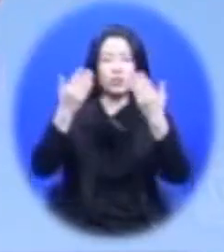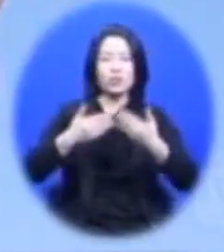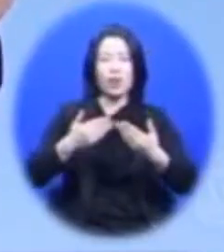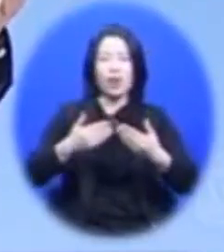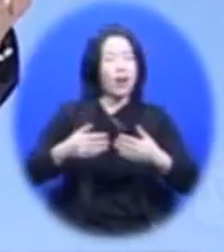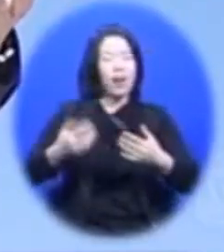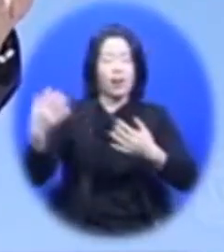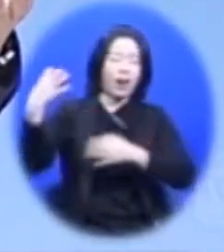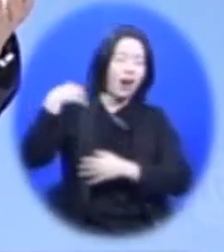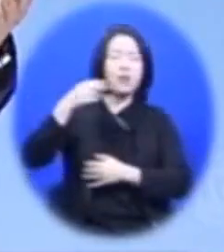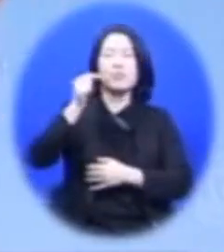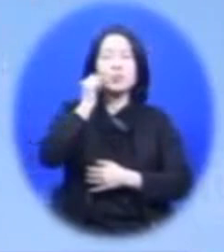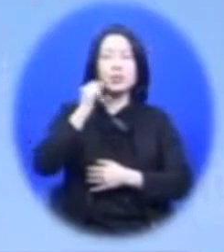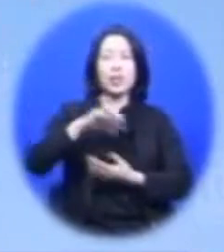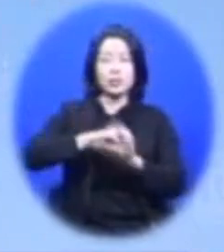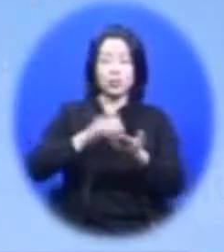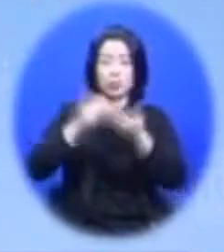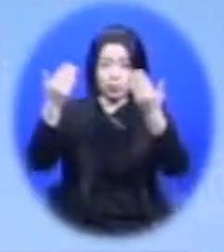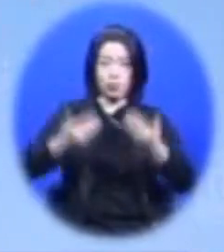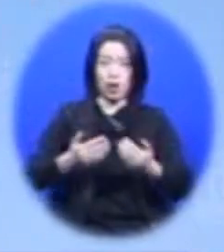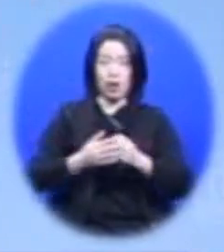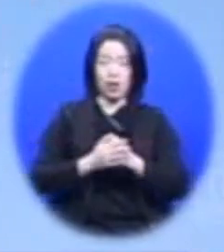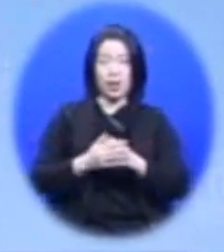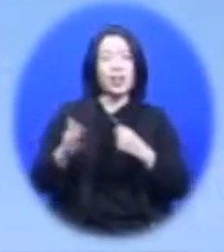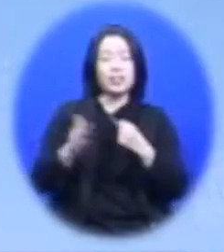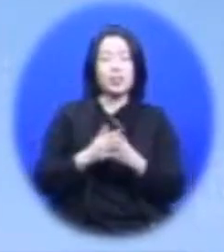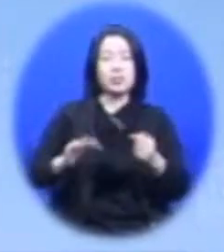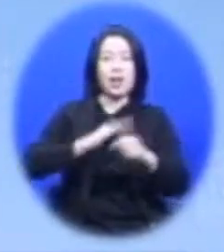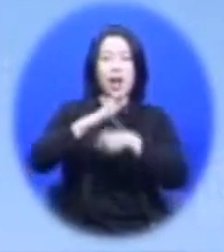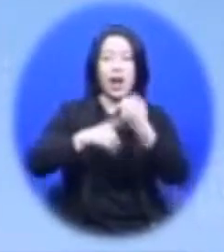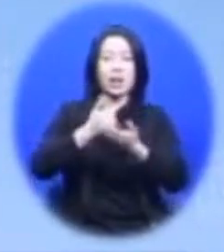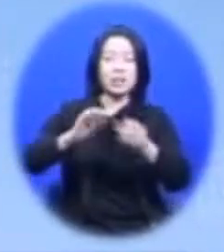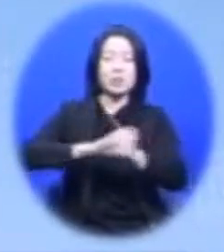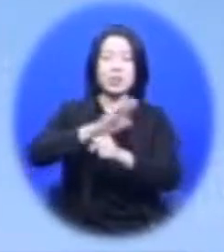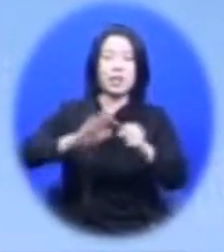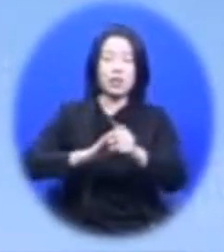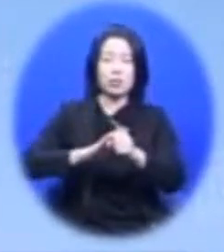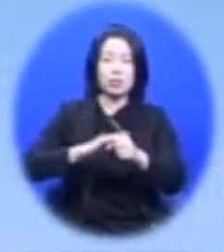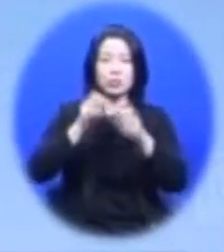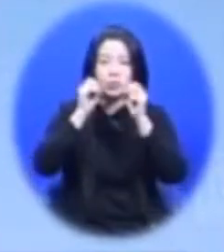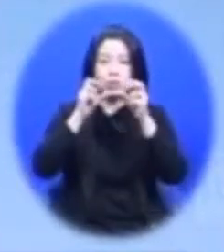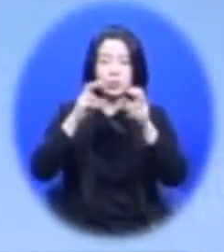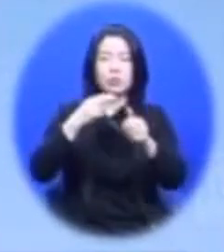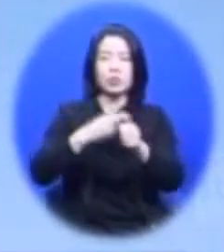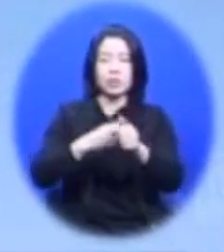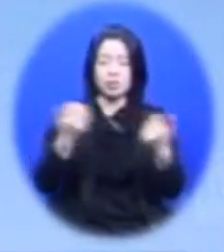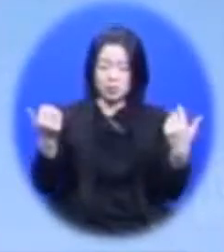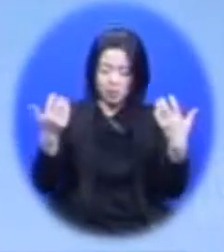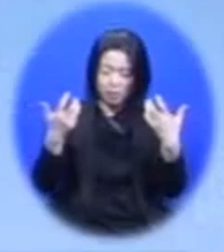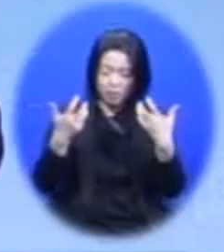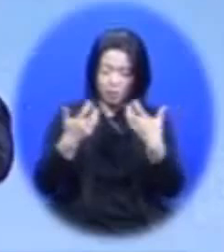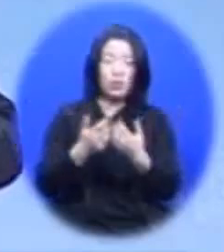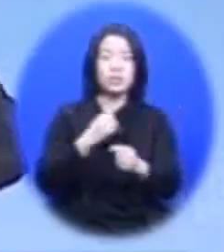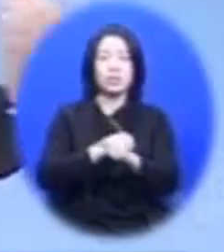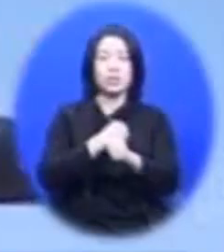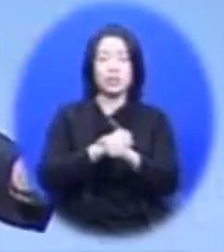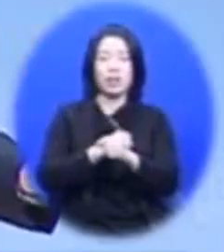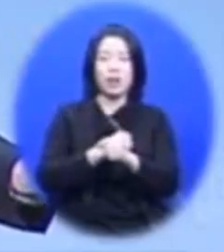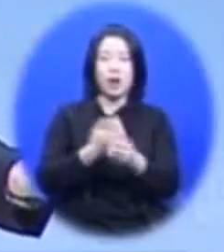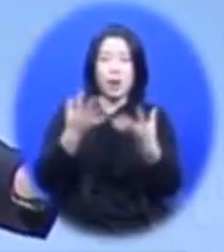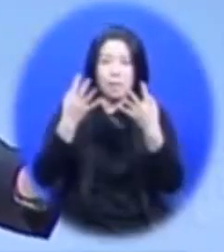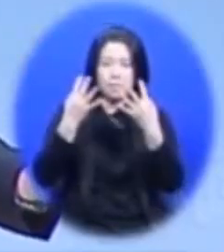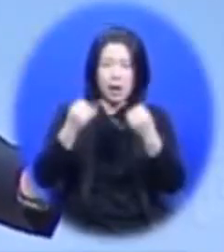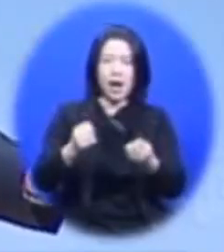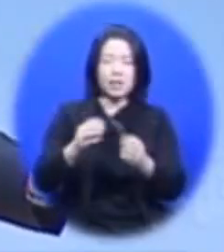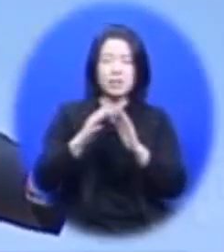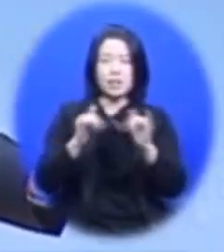주세요. 그렇게 하나님의 사랑으로 그 선교사님이 채워지니까 그는 수많은 사람을